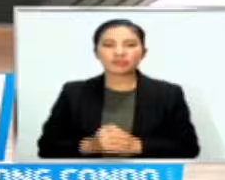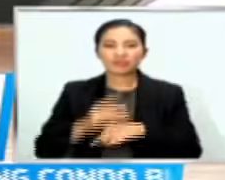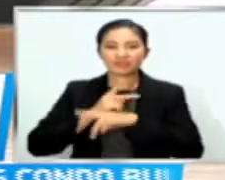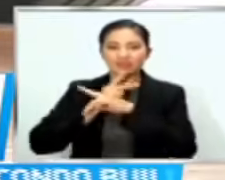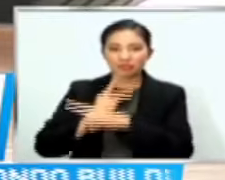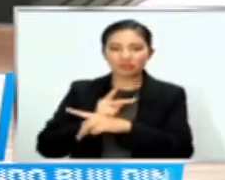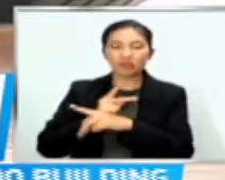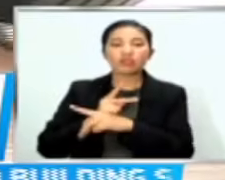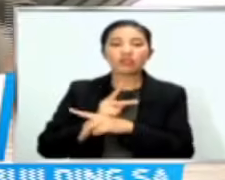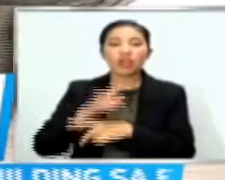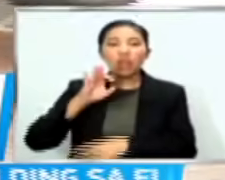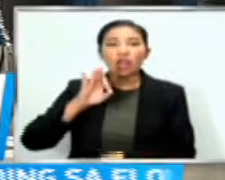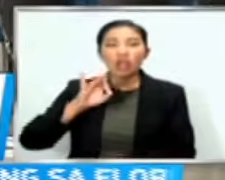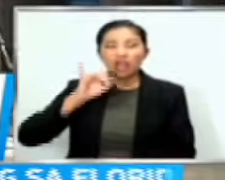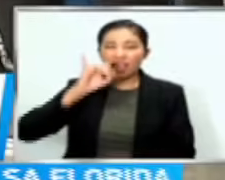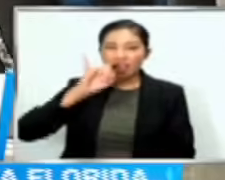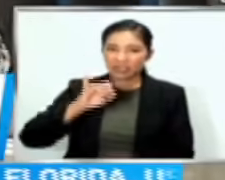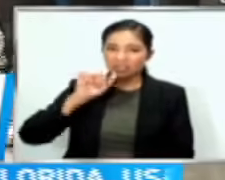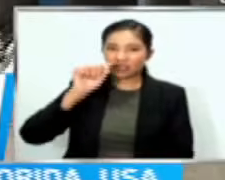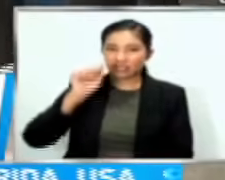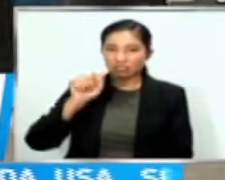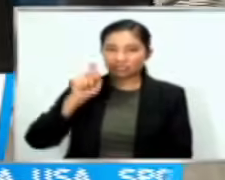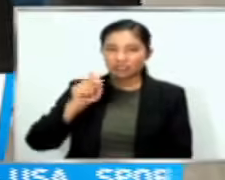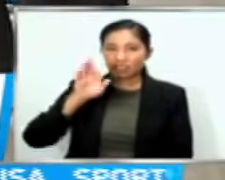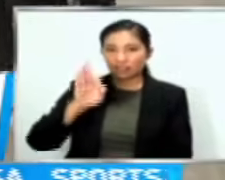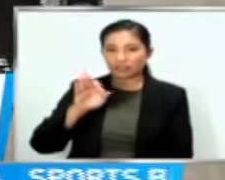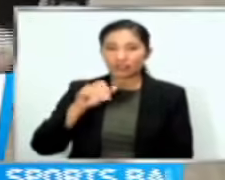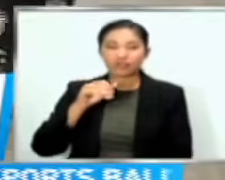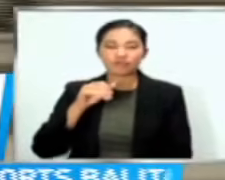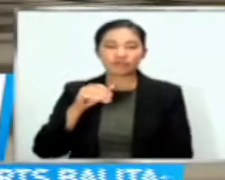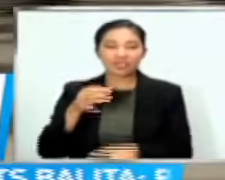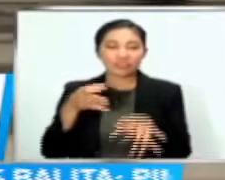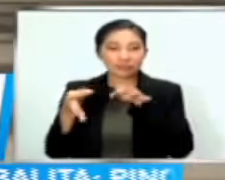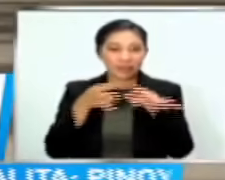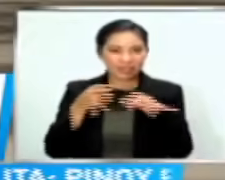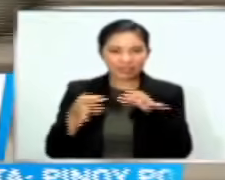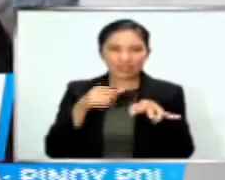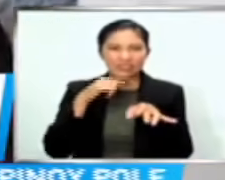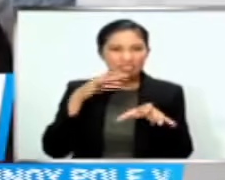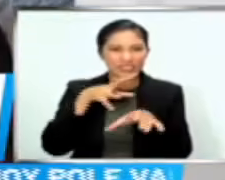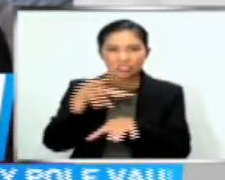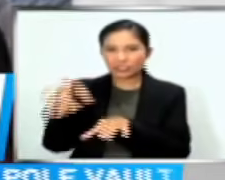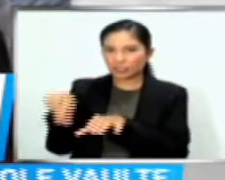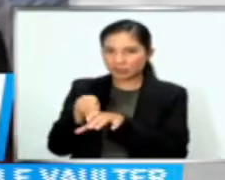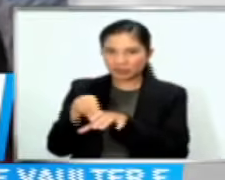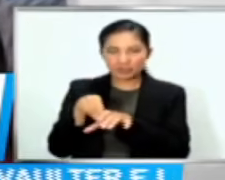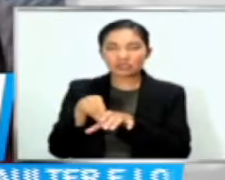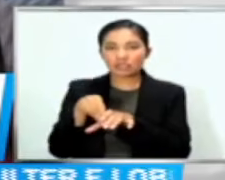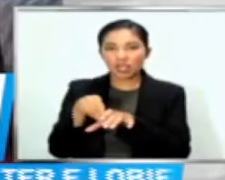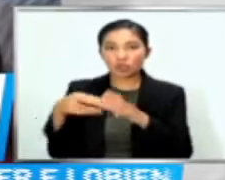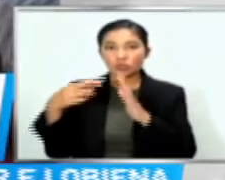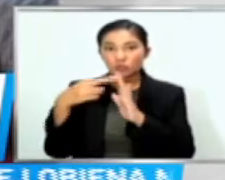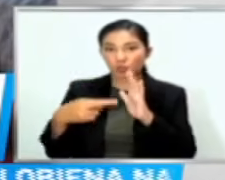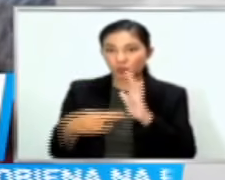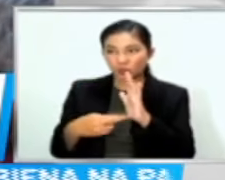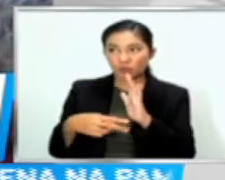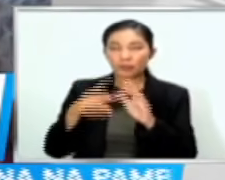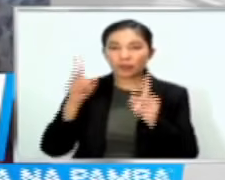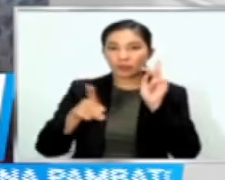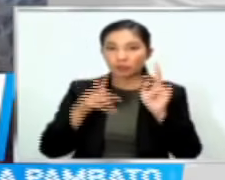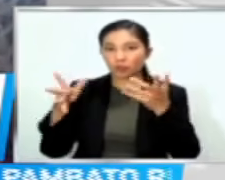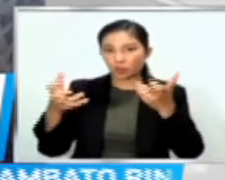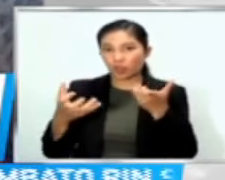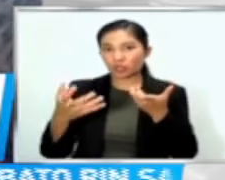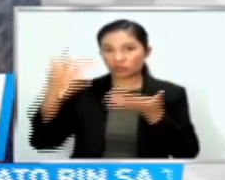kasama sa travel restrictions sa mga ire-repatriate o pauuwiin ng pamahalaan. Kaya sinubukan ni Hazel na magpalista